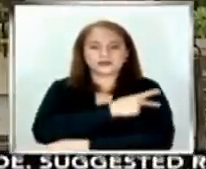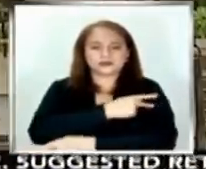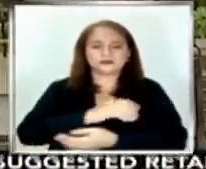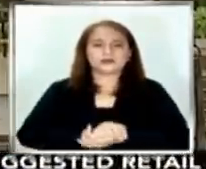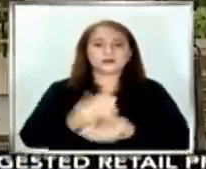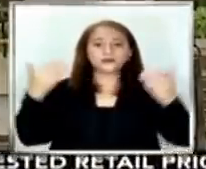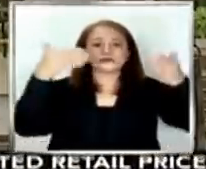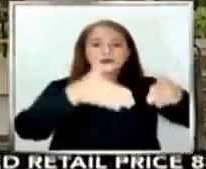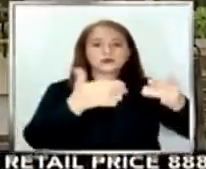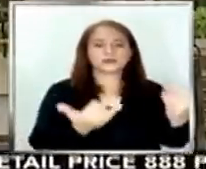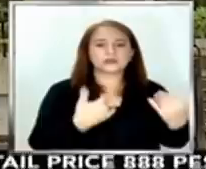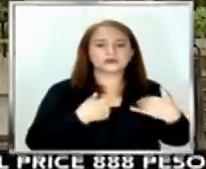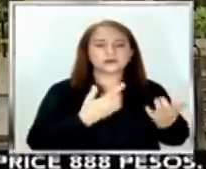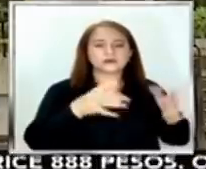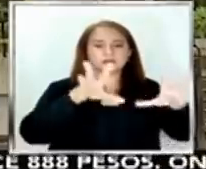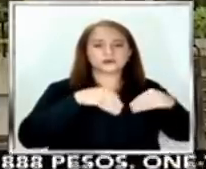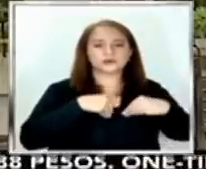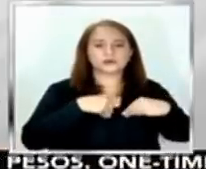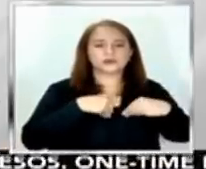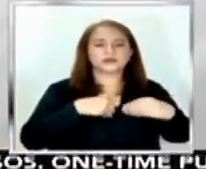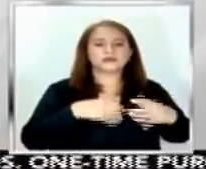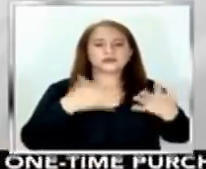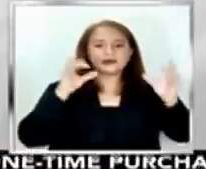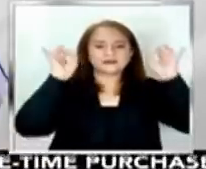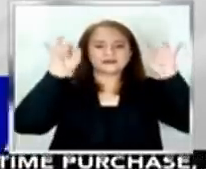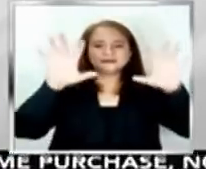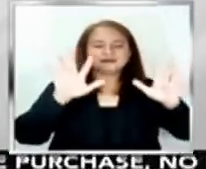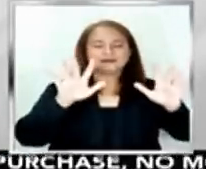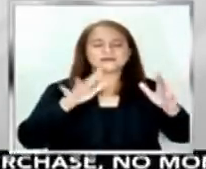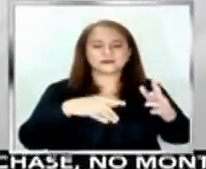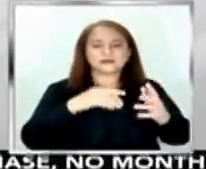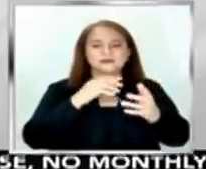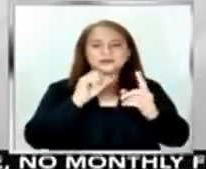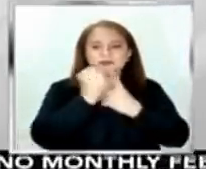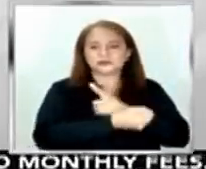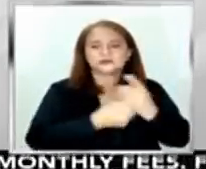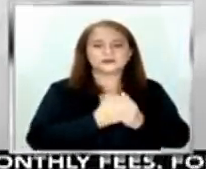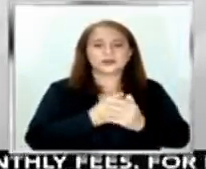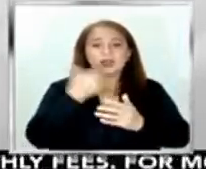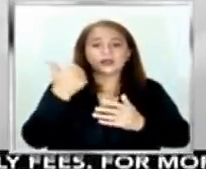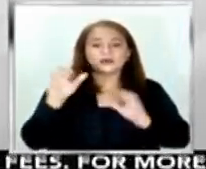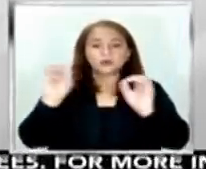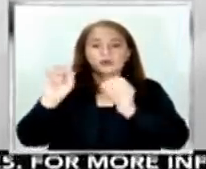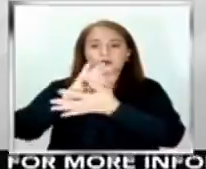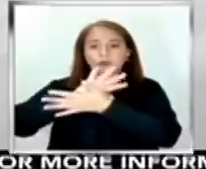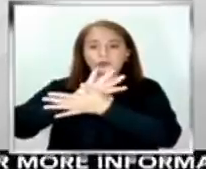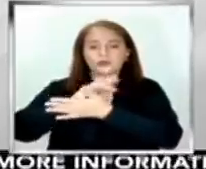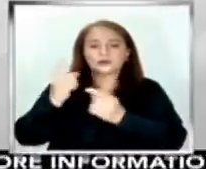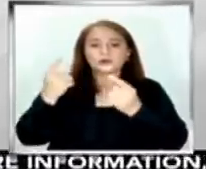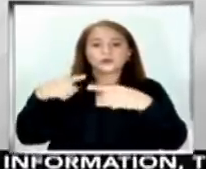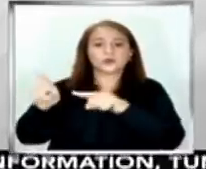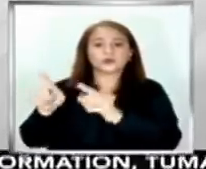sa pagtanggap ng mga life-threatening case. Kung mga iba pong non-COVID ay pinapapunta muna po namin sa